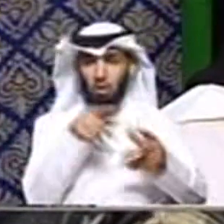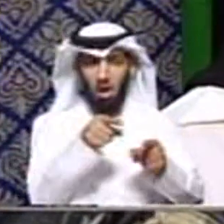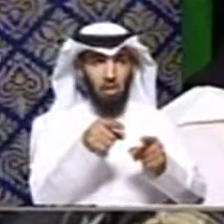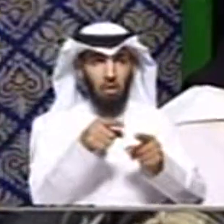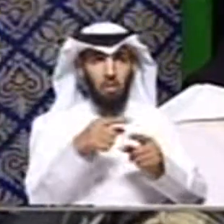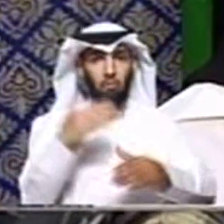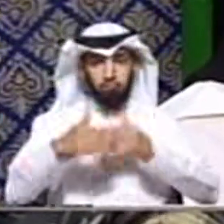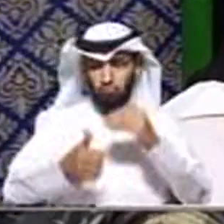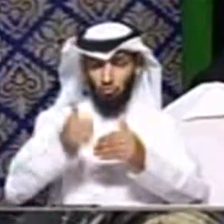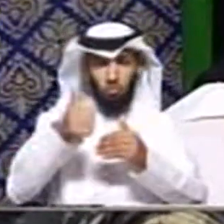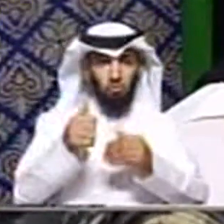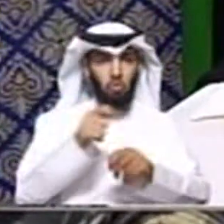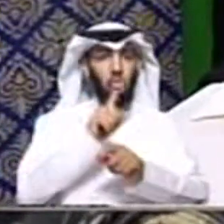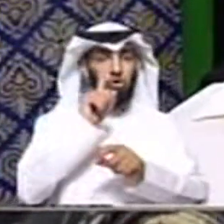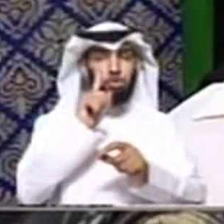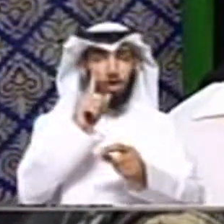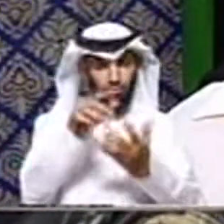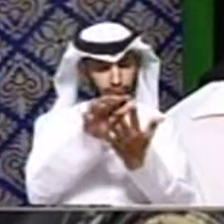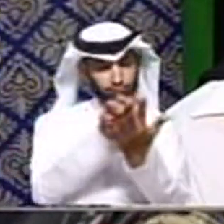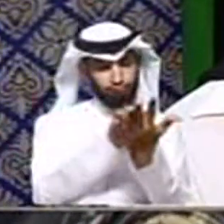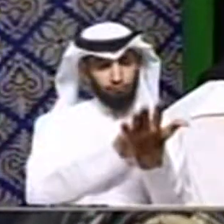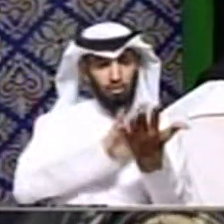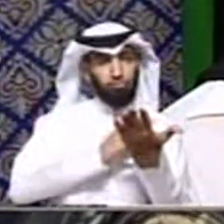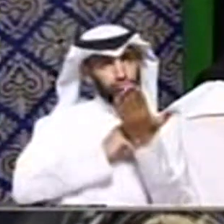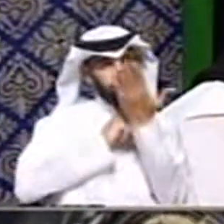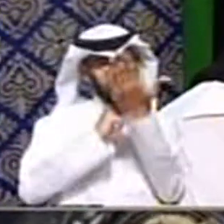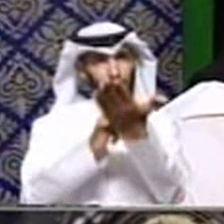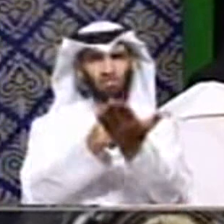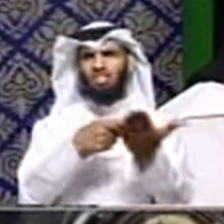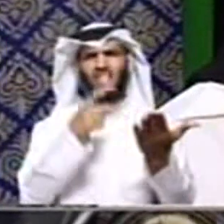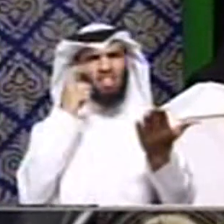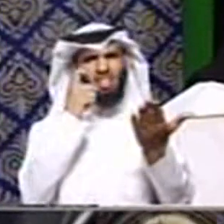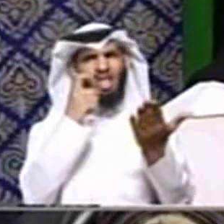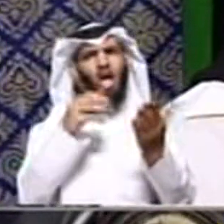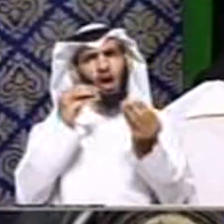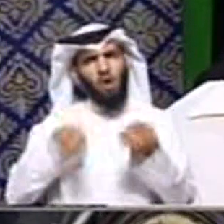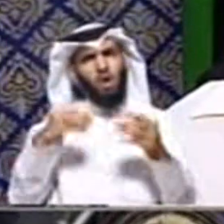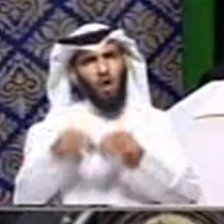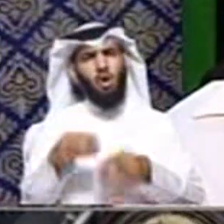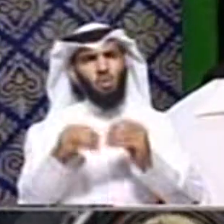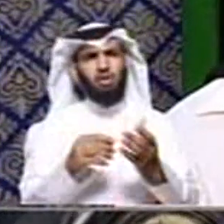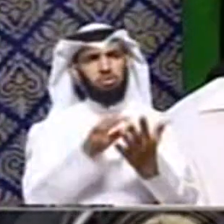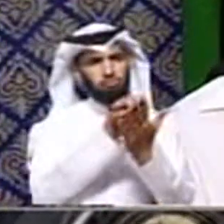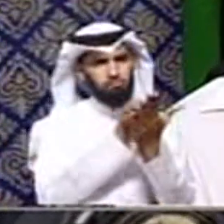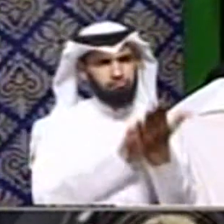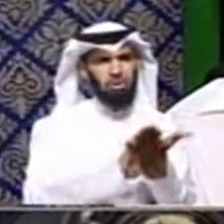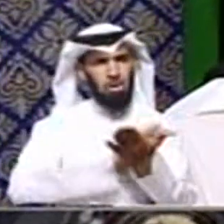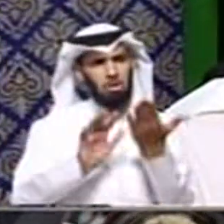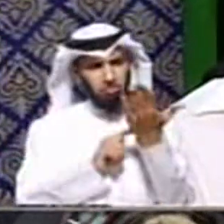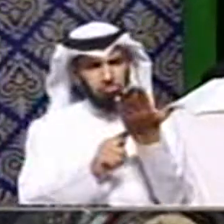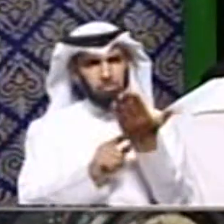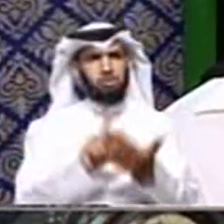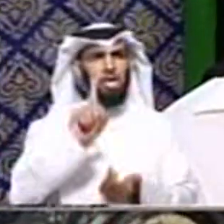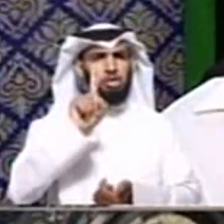اللي تم إنجازه وتم رفع الكثير من التحفظات على مشروع الدليل الجمركي العربي الموحد، وإن شاء الله